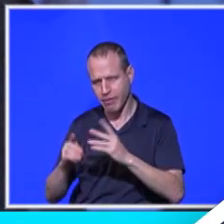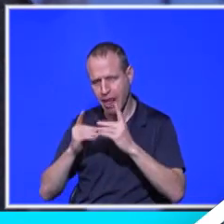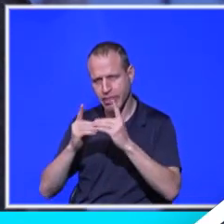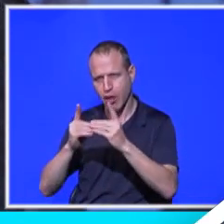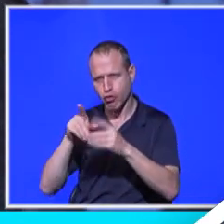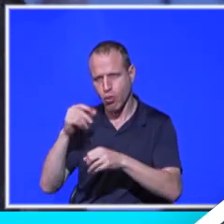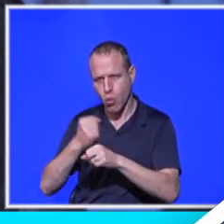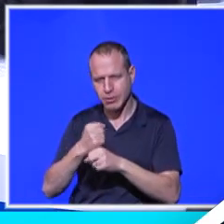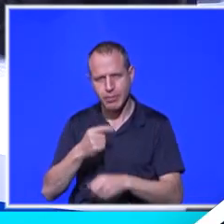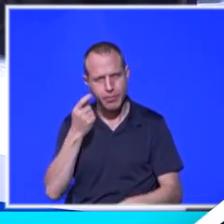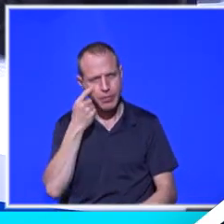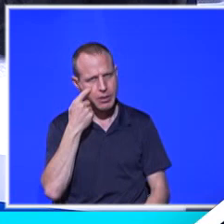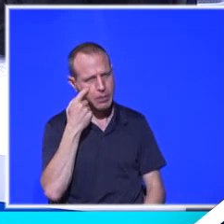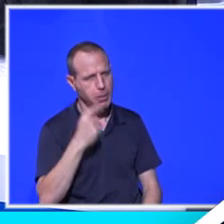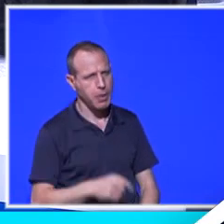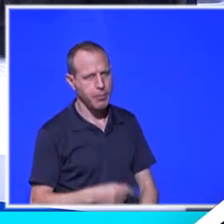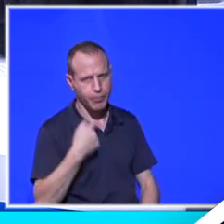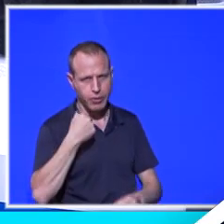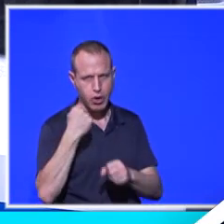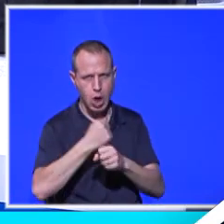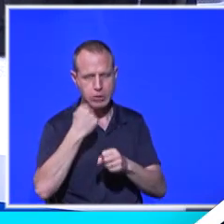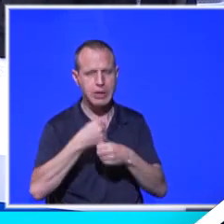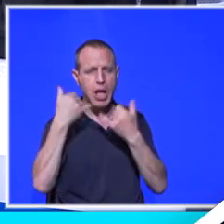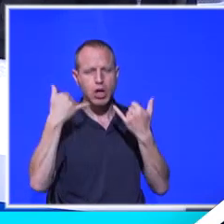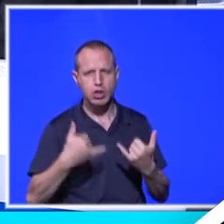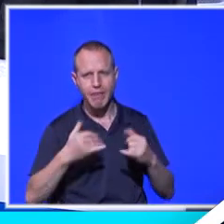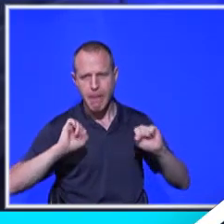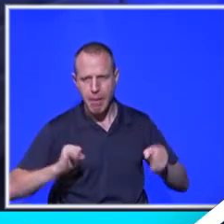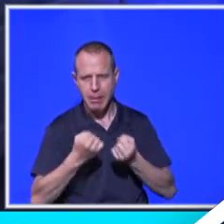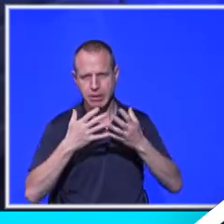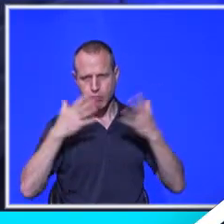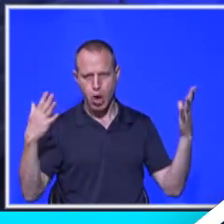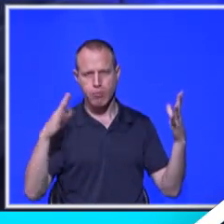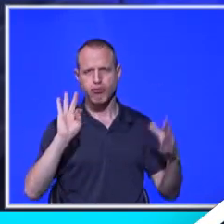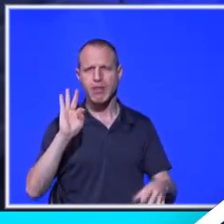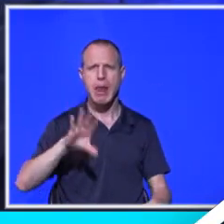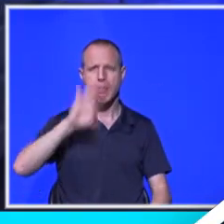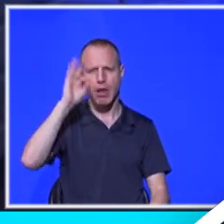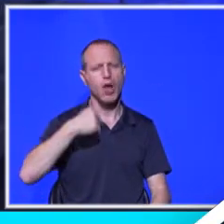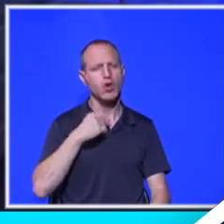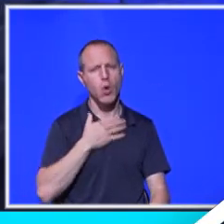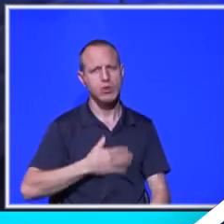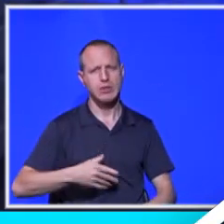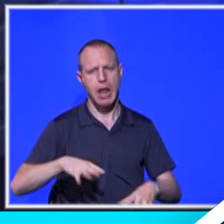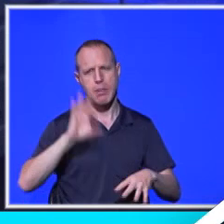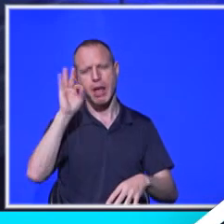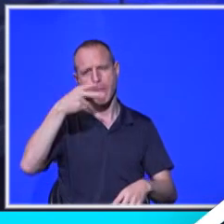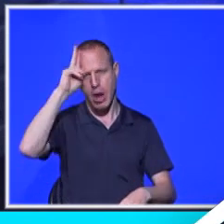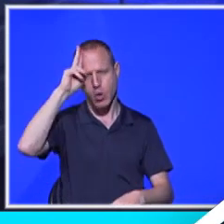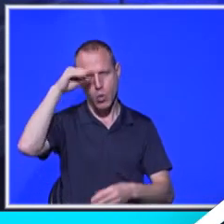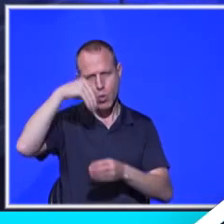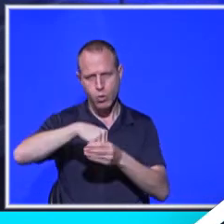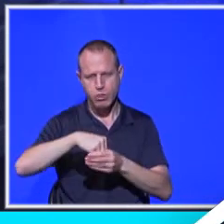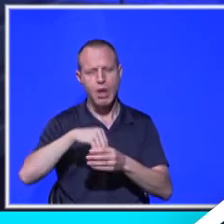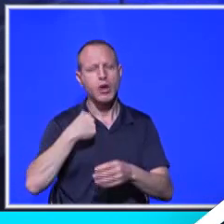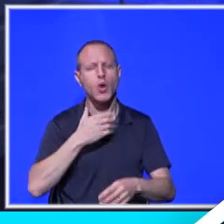שהוא עושה. תראי, אני עושה כרגע מאמצים גדולים בשביל להיבחר. אני רוצה להיבחר בליכוד, אני רוצה שהליכוד